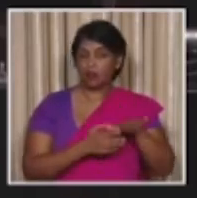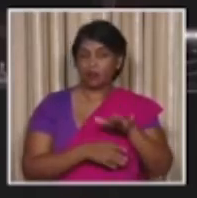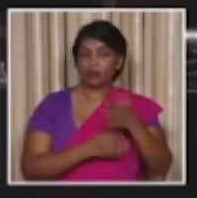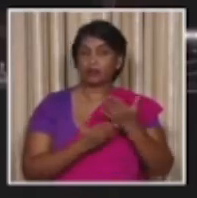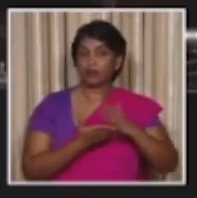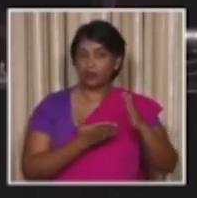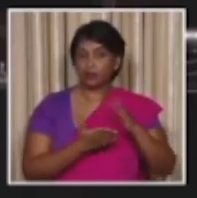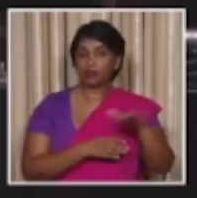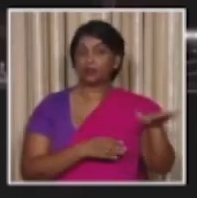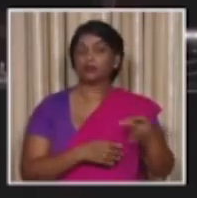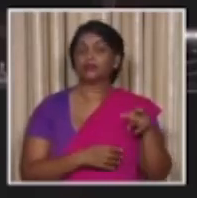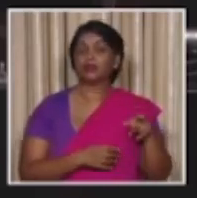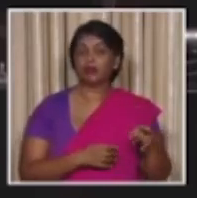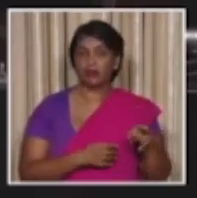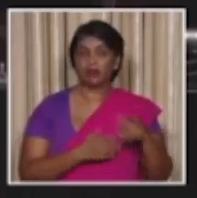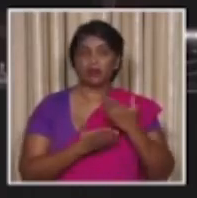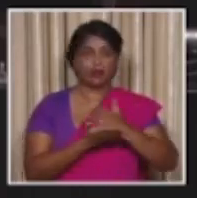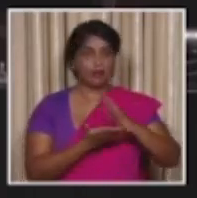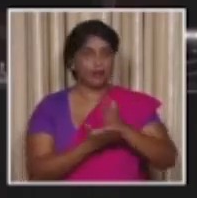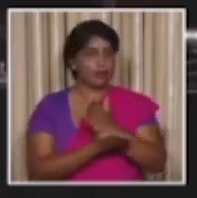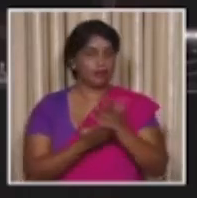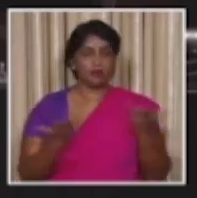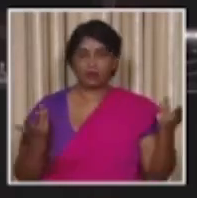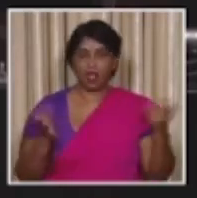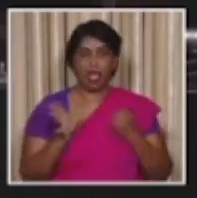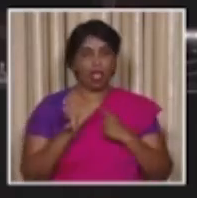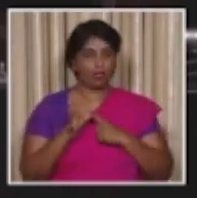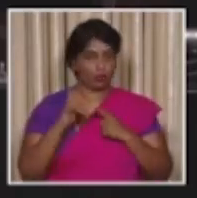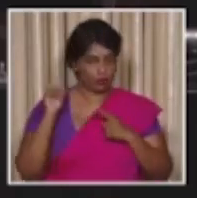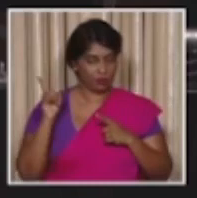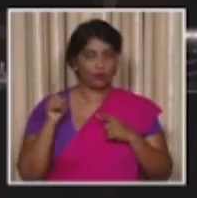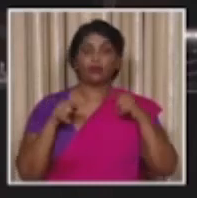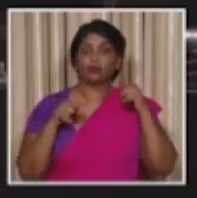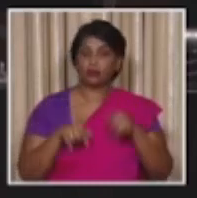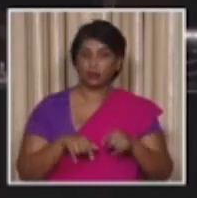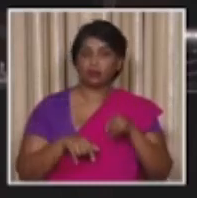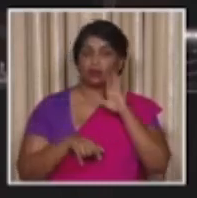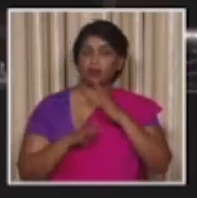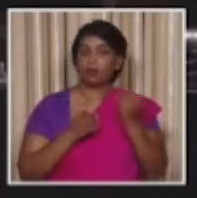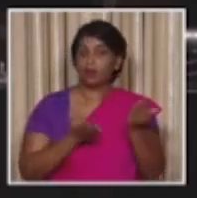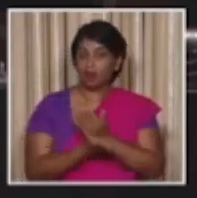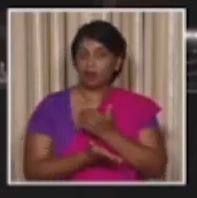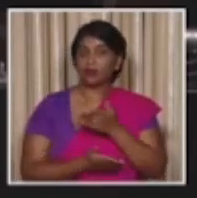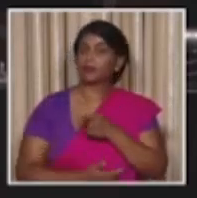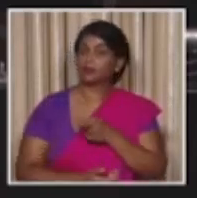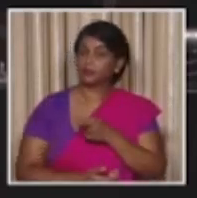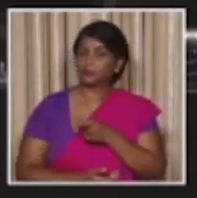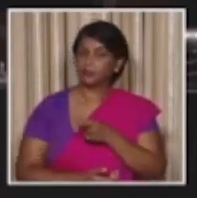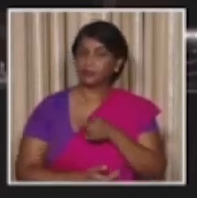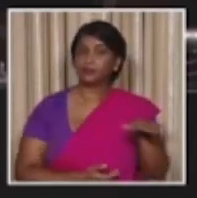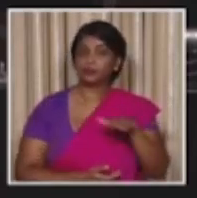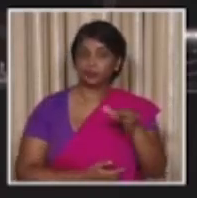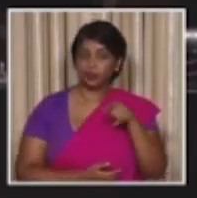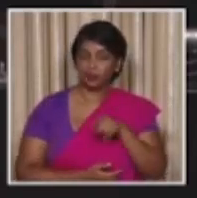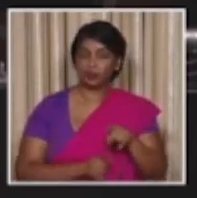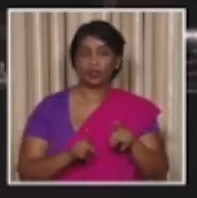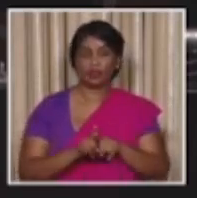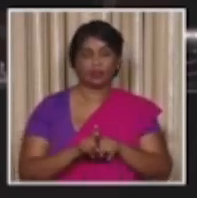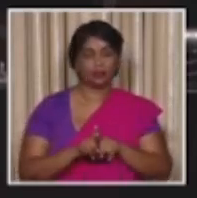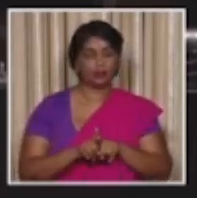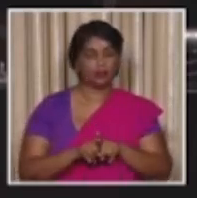යුතු ඉඩම් ප්‍රමාණය වෙන් කළ තිබ්බේ නැහැ අතුරුගිරියේ. ඒ වෙලාවේ ඒ සඳහා වෙන් කළ යුතු ඉඩම් ප්‍රමාණය හැටියට